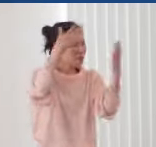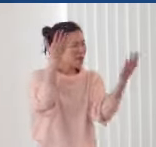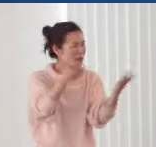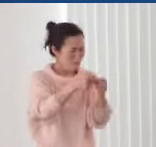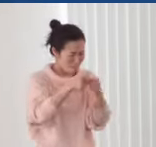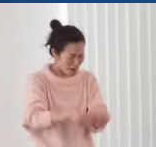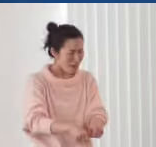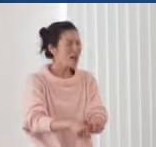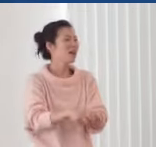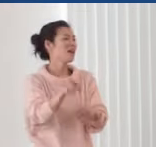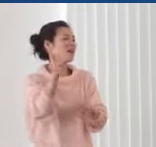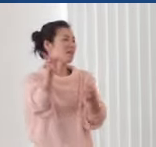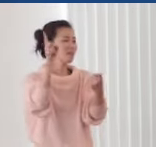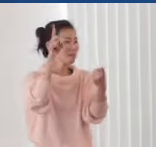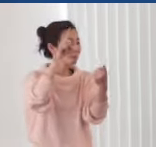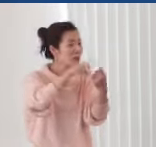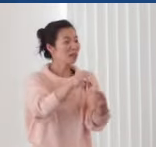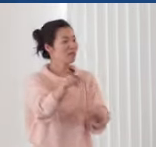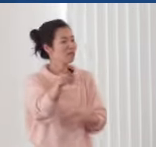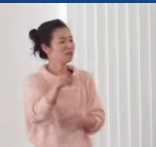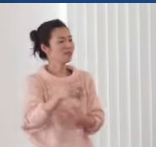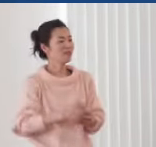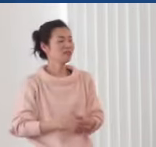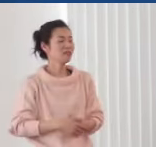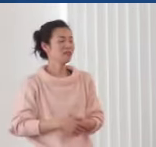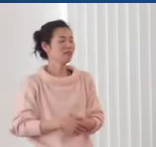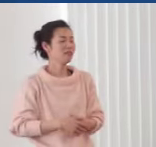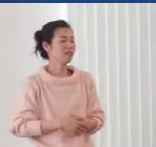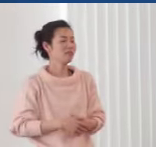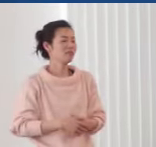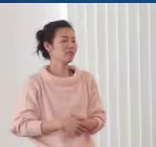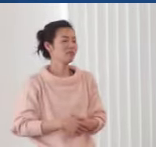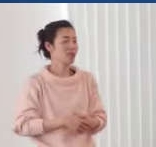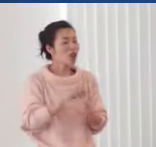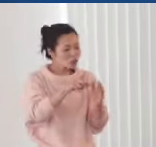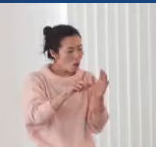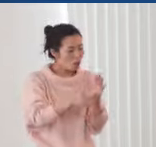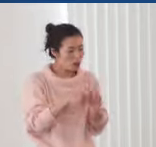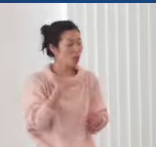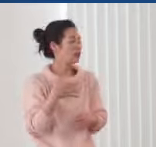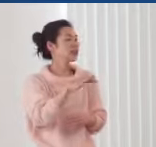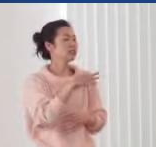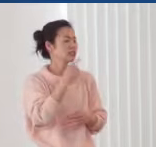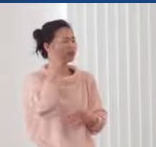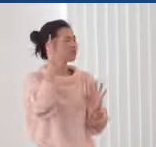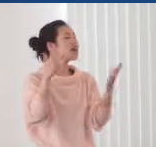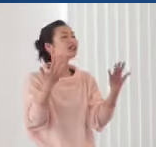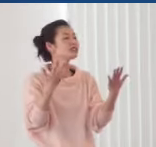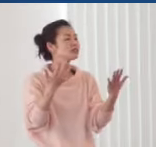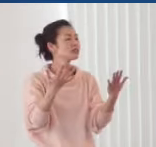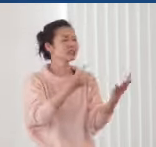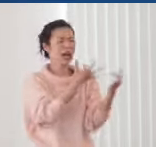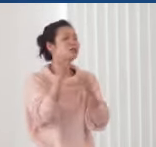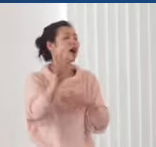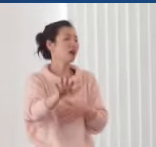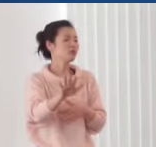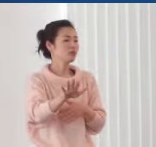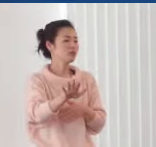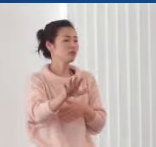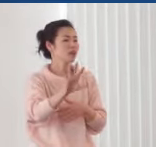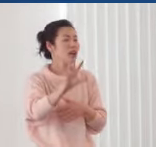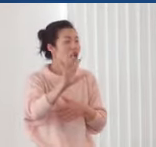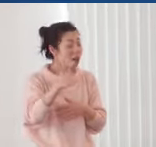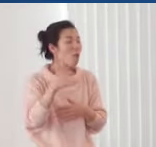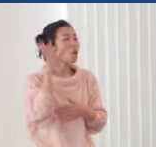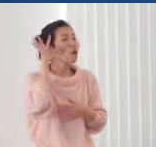時は絶妙のタイミングだったら、ね、その時には分からなかったけれども、神様は確かにあの時に始めてくださったな、あ